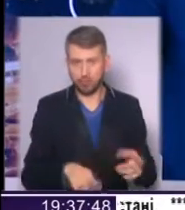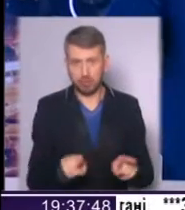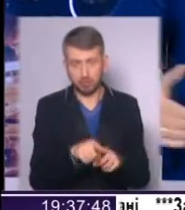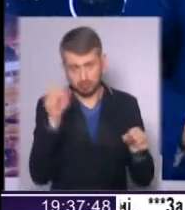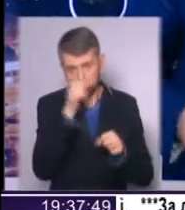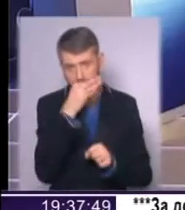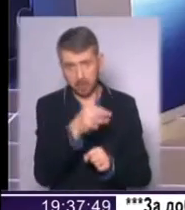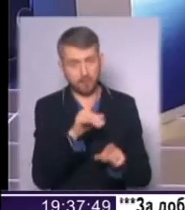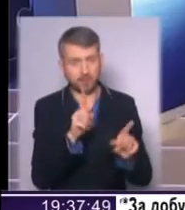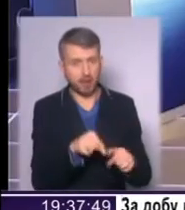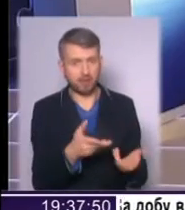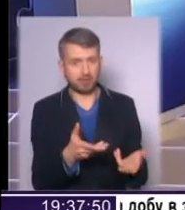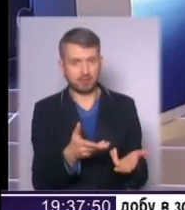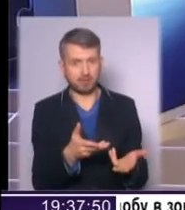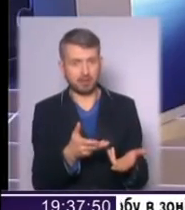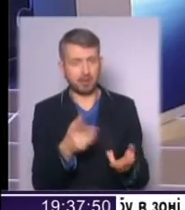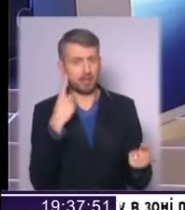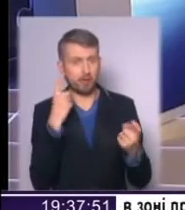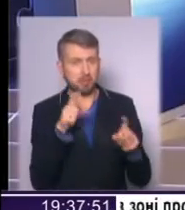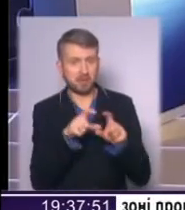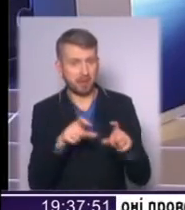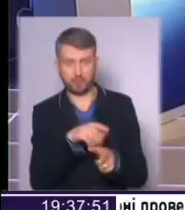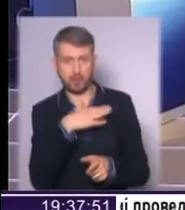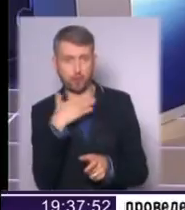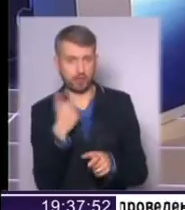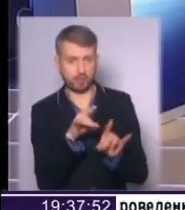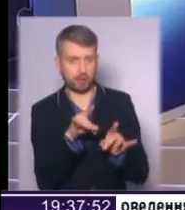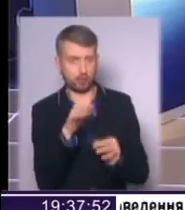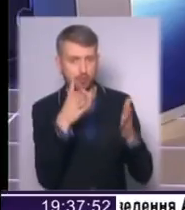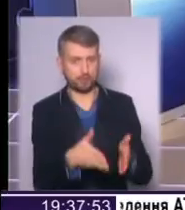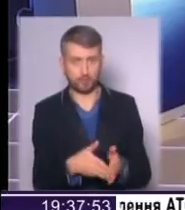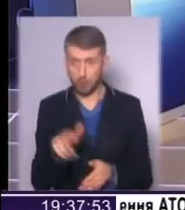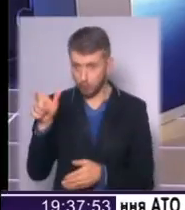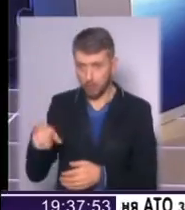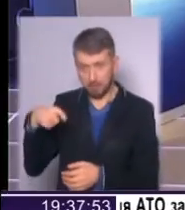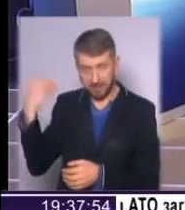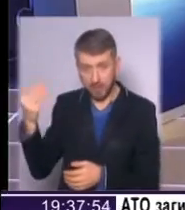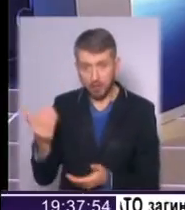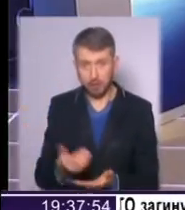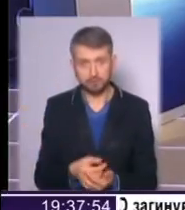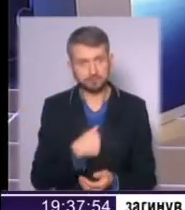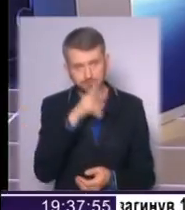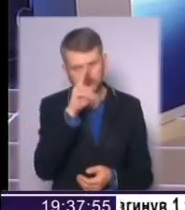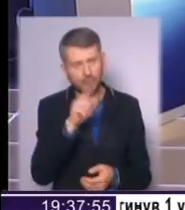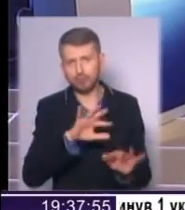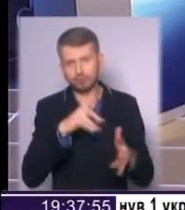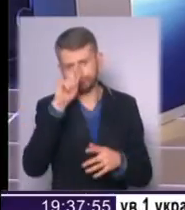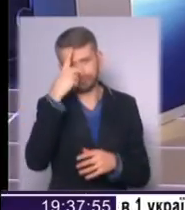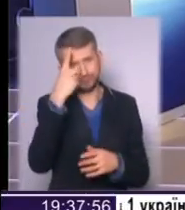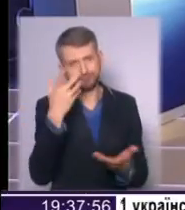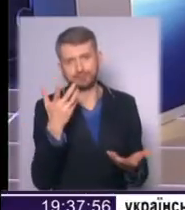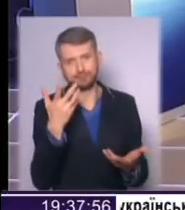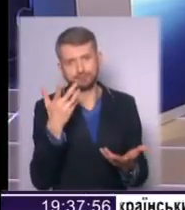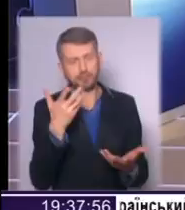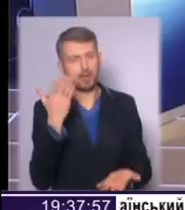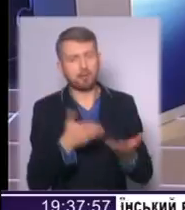що навіть цитувати інформаційне агентство про плачення. Людина президента, по суті, да? Як губернатор. Я не знаю, що на нього знайшло. Ну, напевно, він